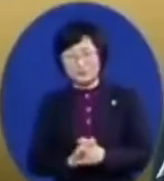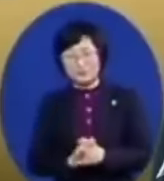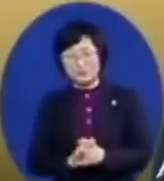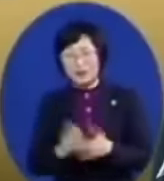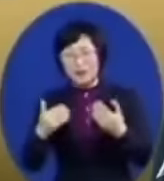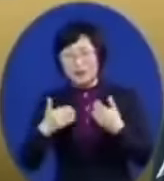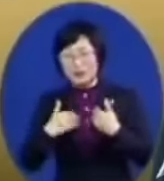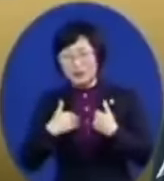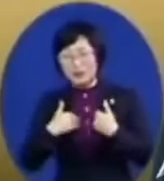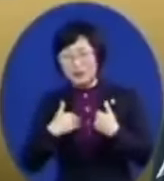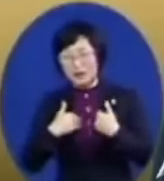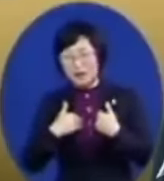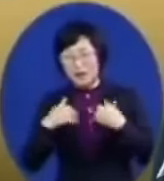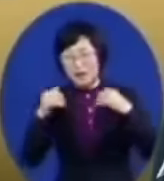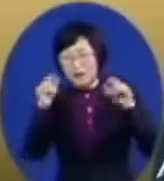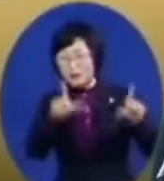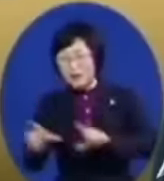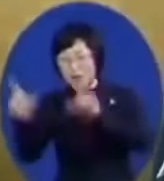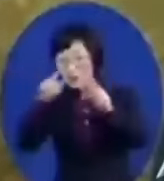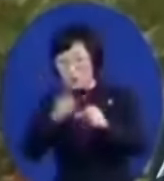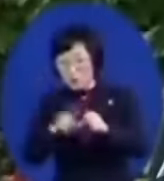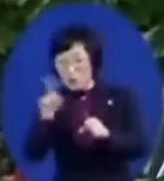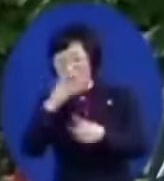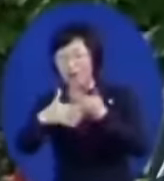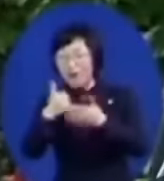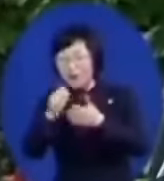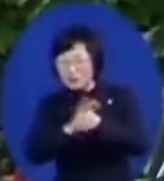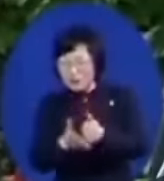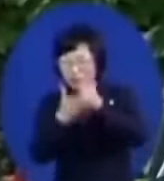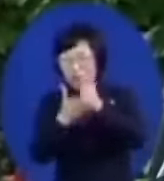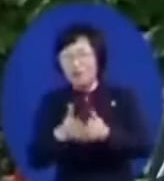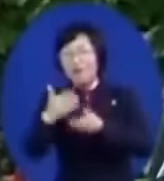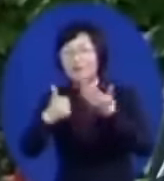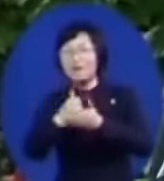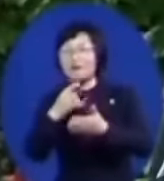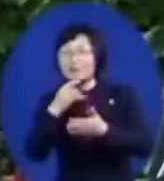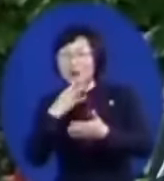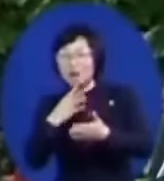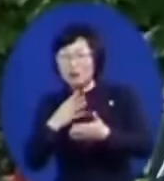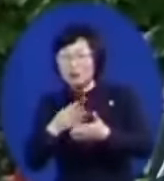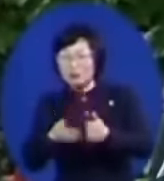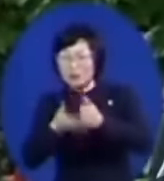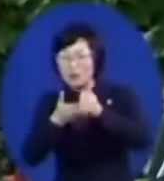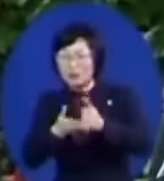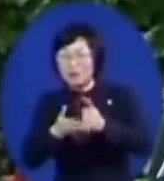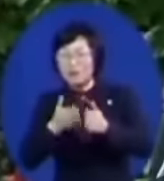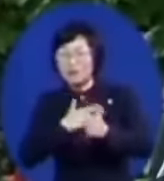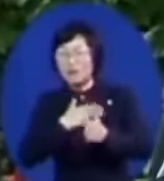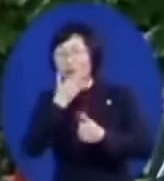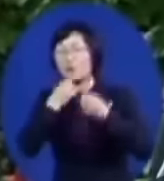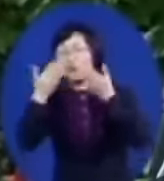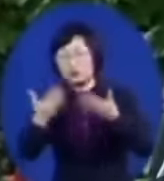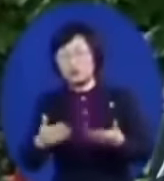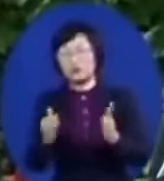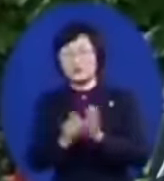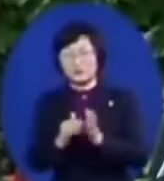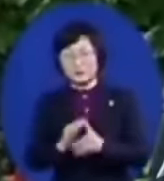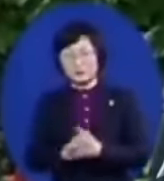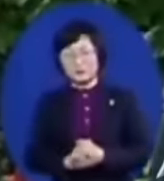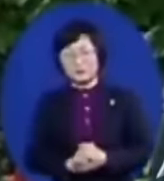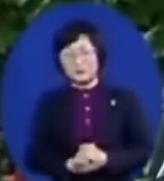나의 삶의 목표는 하나님을 섬기는 것이고 하나님을 믿는 것이었는데 하나님은 내게 이런 복을 주셨습니다.